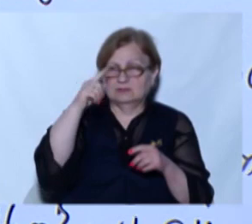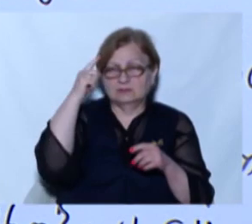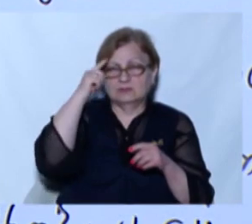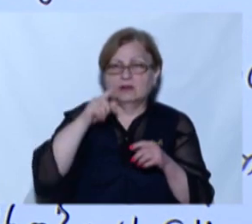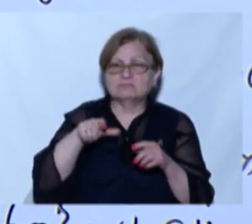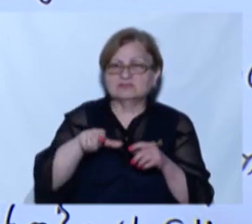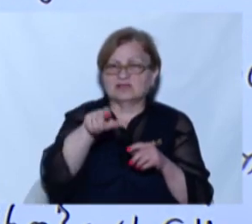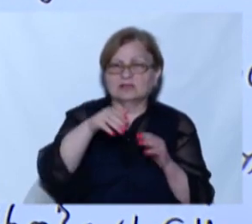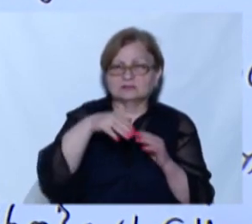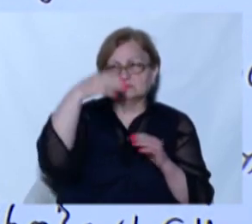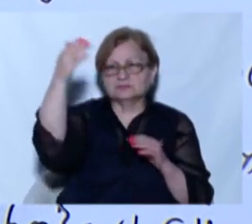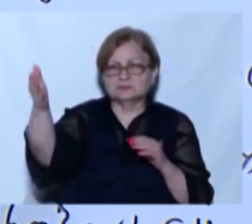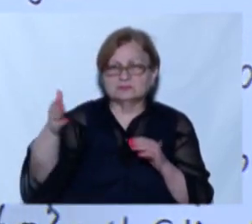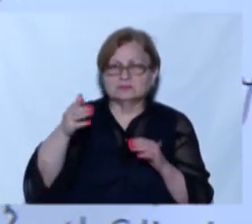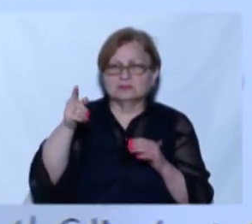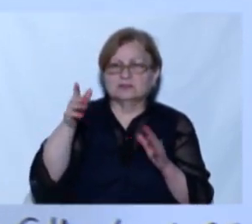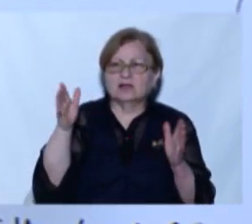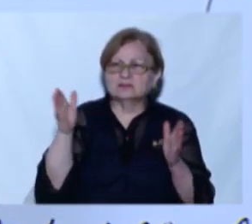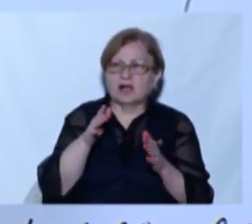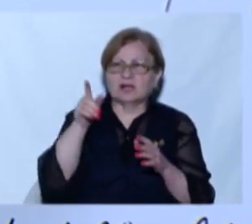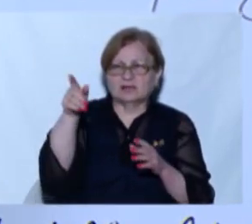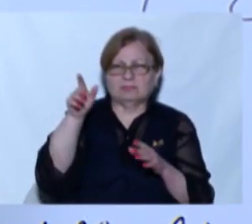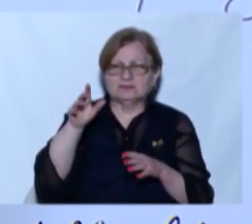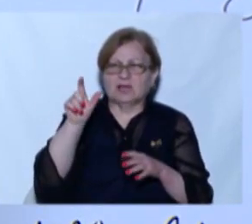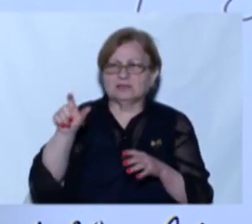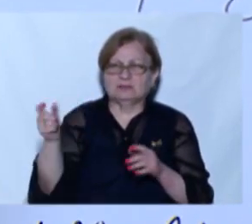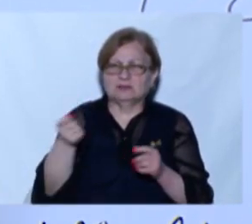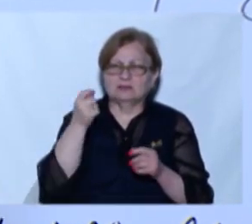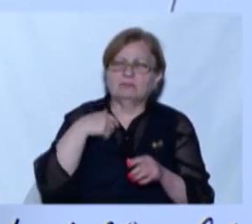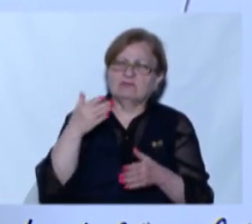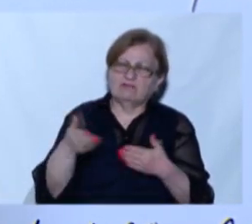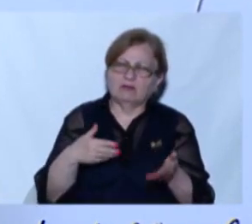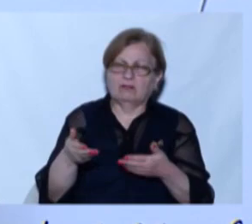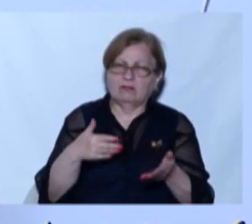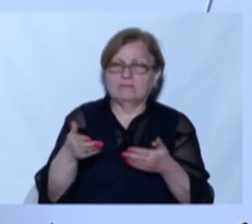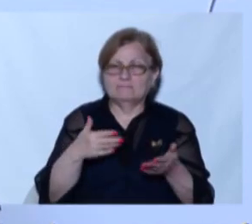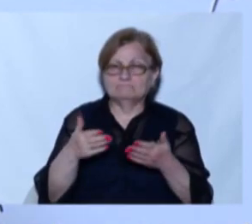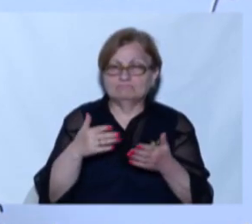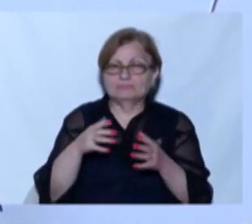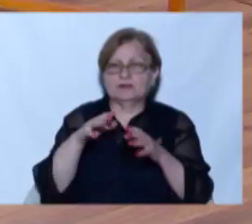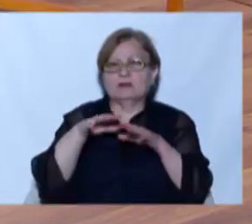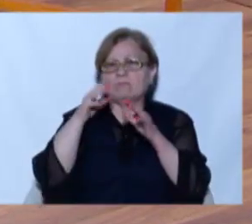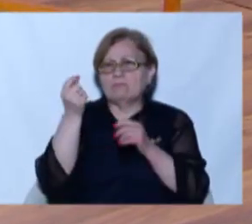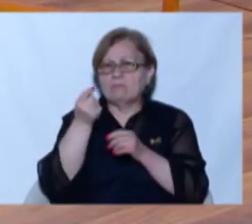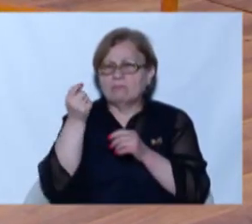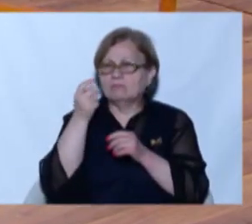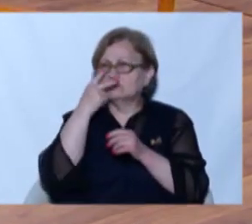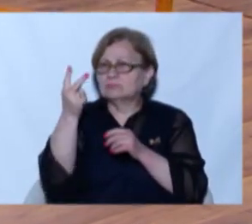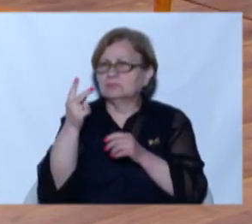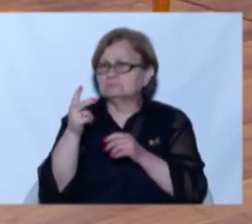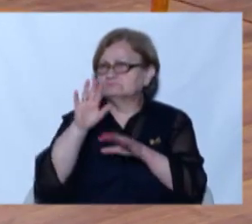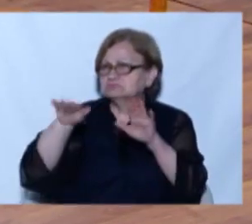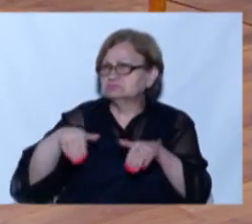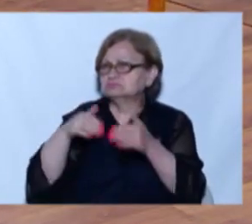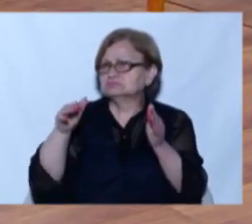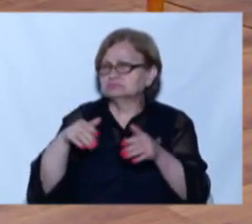მდინარის გაღმა ჩვენიდან შორს ნაკლებად ხვდება ადამიანის ფეხი. ვიარე, ვიარე, ვიარე, მაყვლის ერთ რიგიან ბარდსაც ვერ